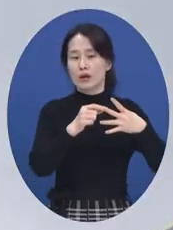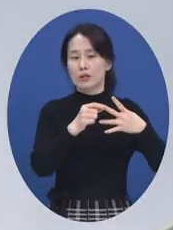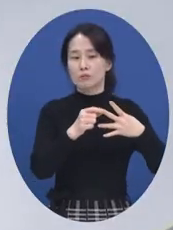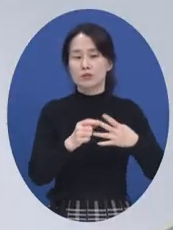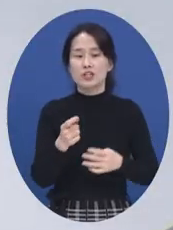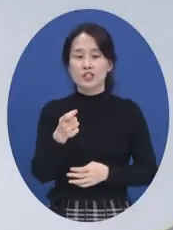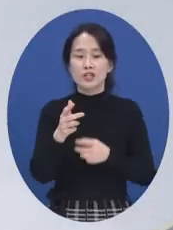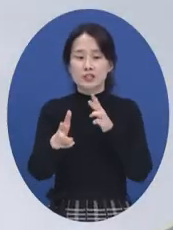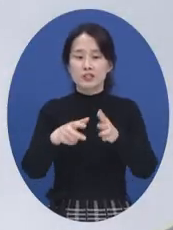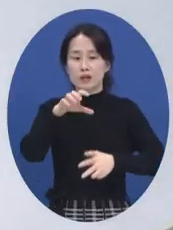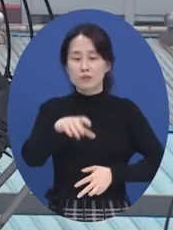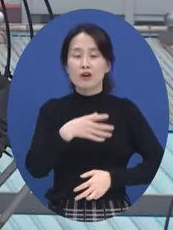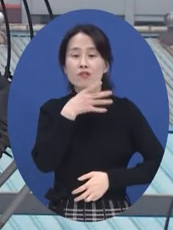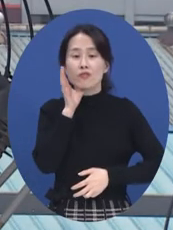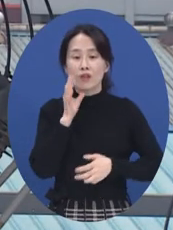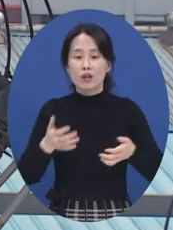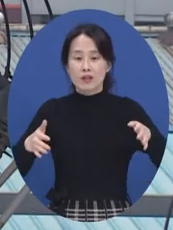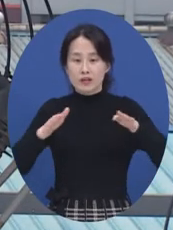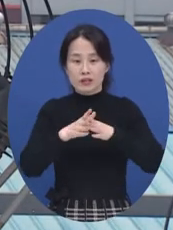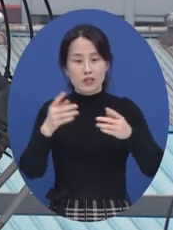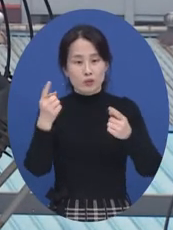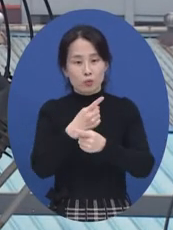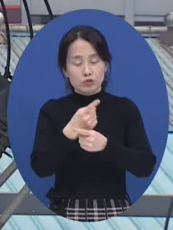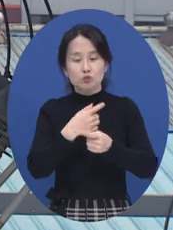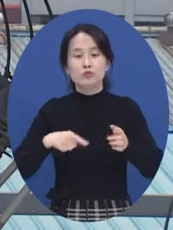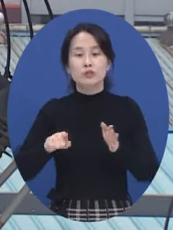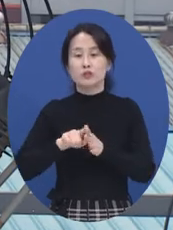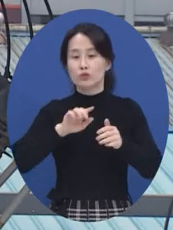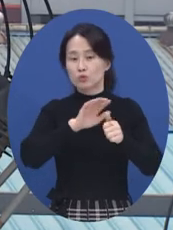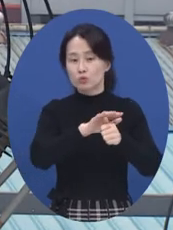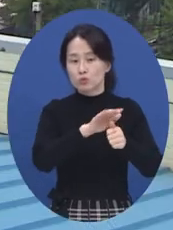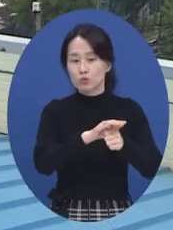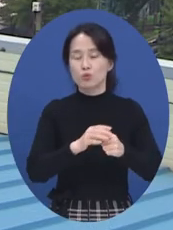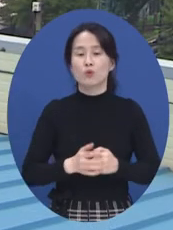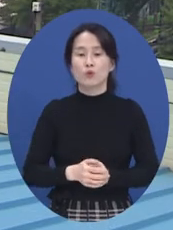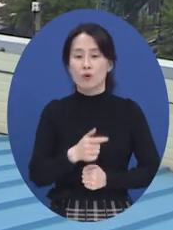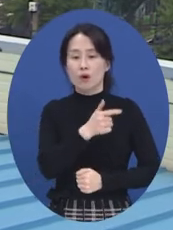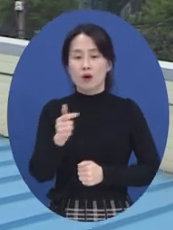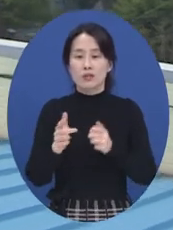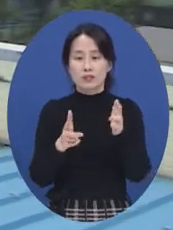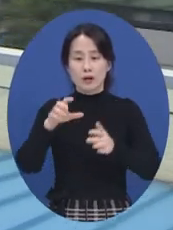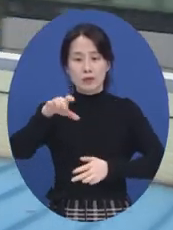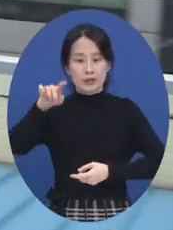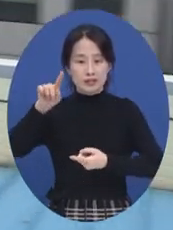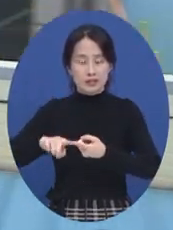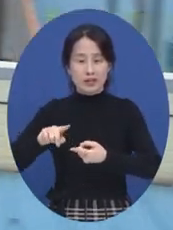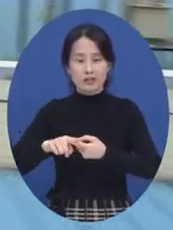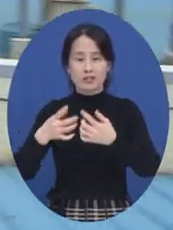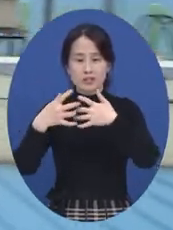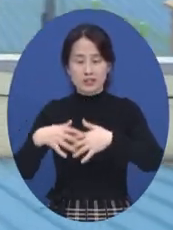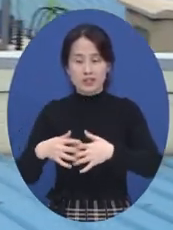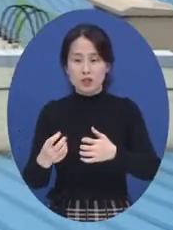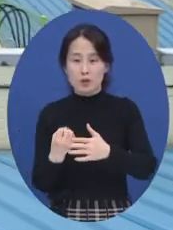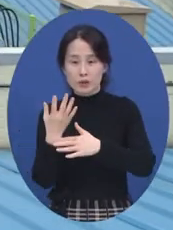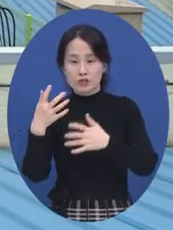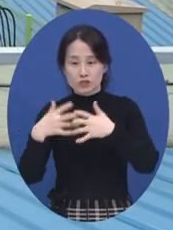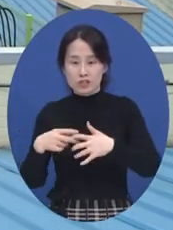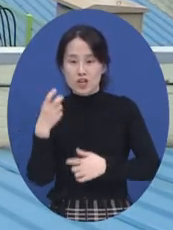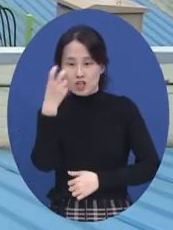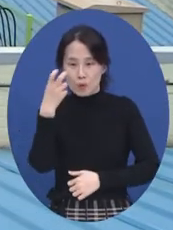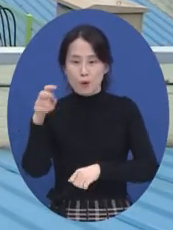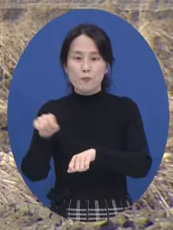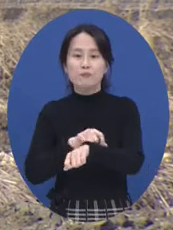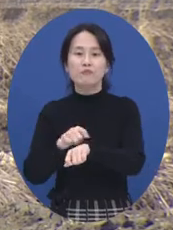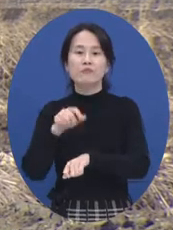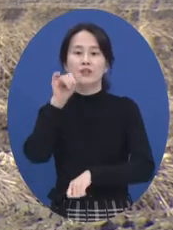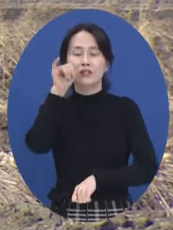부문에서는 소규모 사업장이 노후된 대기 방지 시설을 개선할 수 있도록 지원하고, 대형 사업장을 대상으로는 대기 배출 시설을 특별